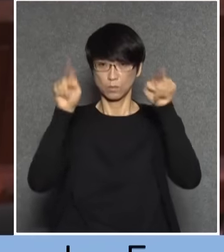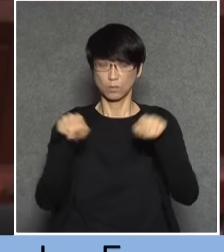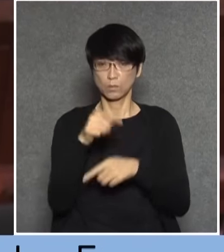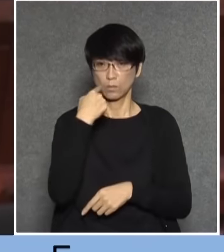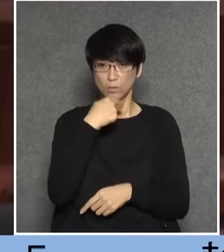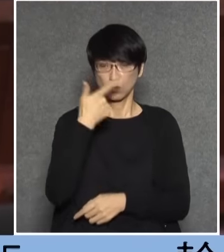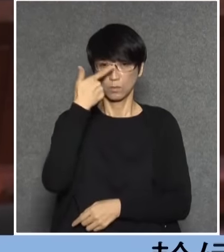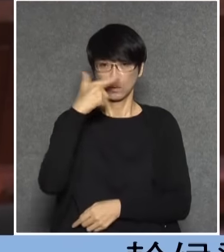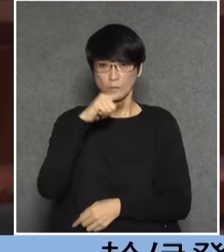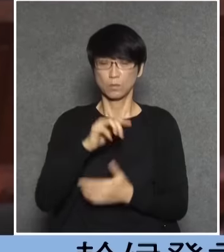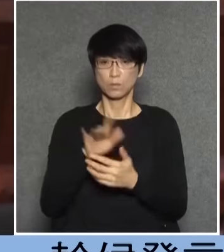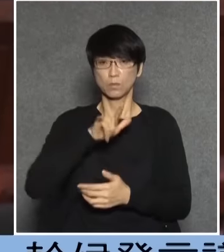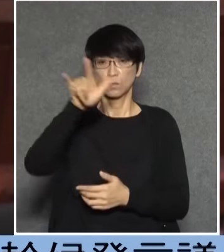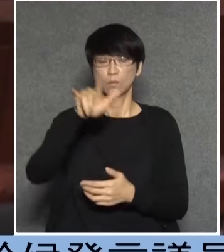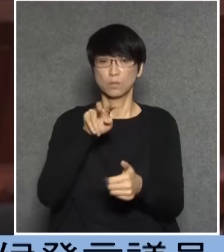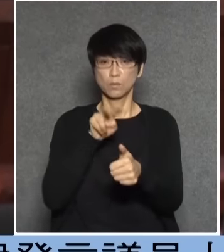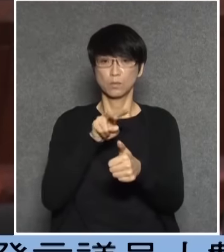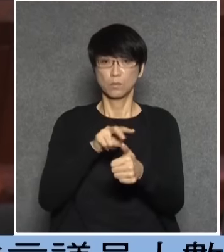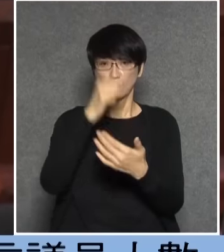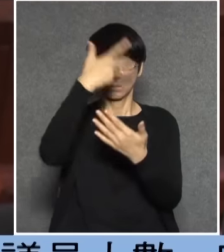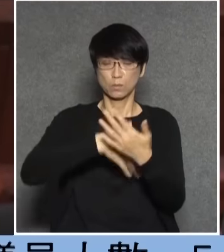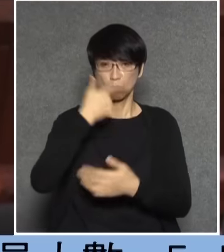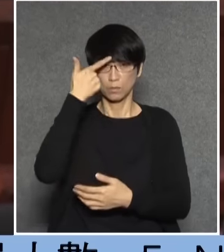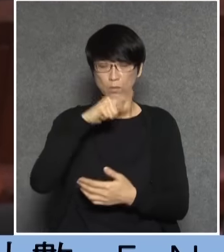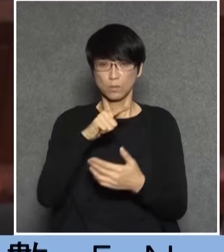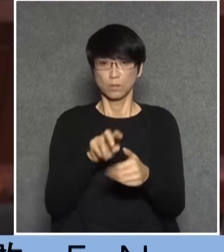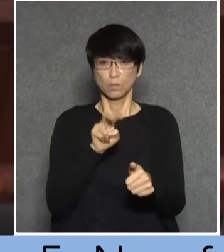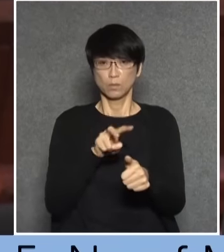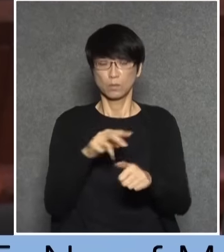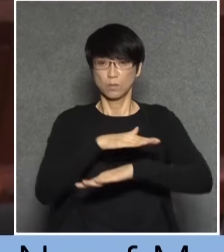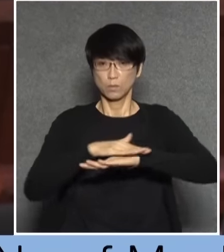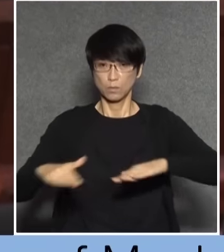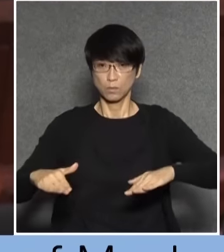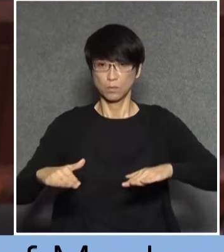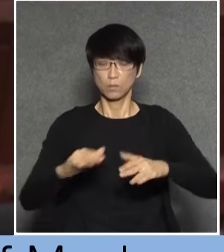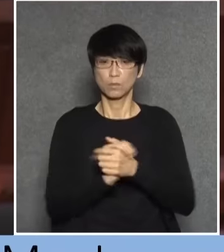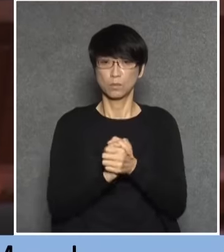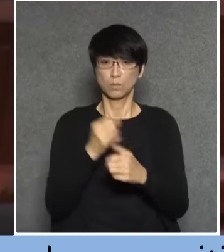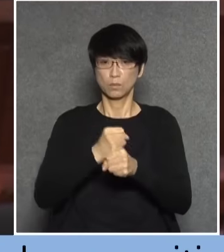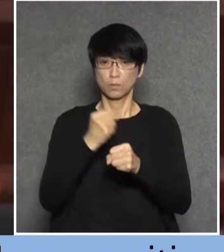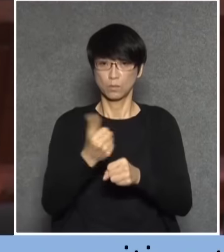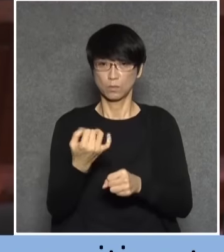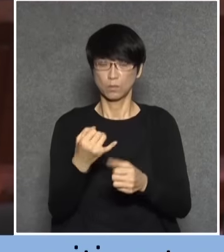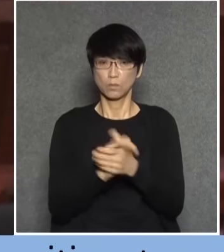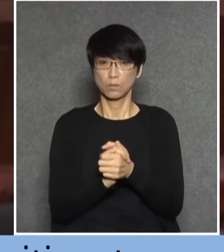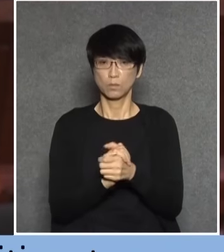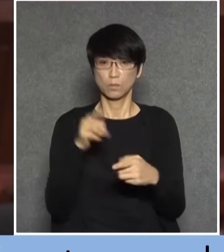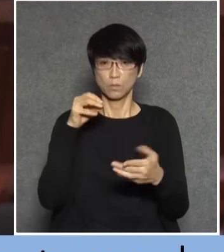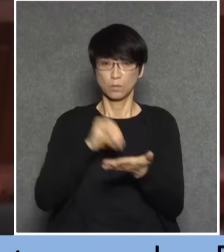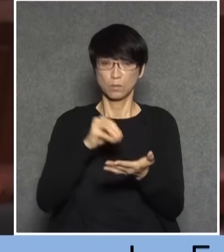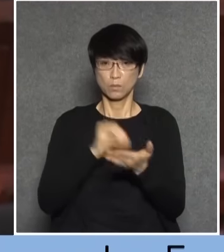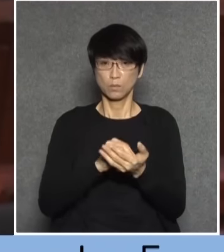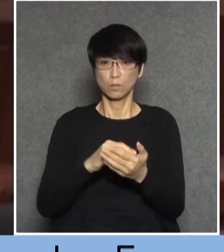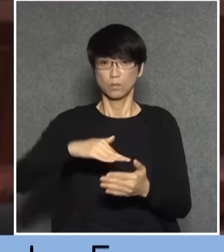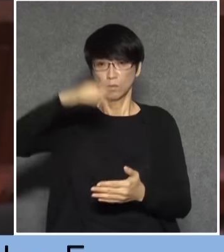空交通管制系統，簡稱新空管系統的安全性和效能都是必須符合高標準的要